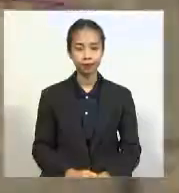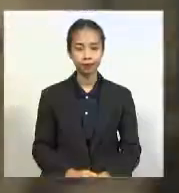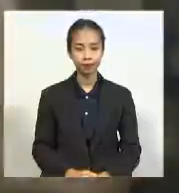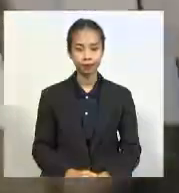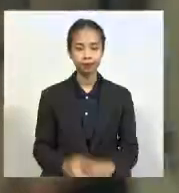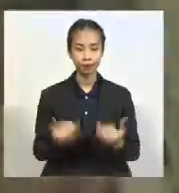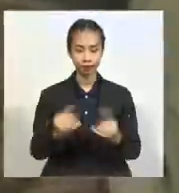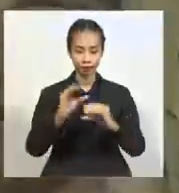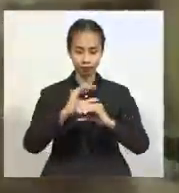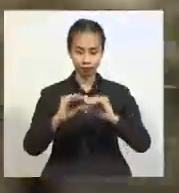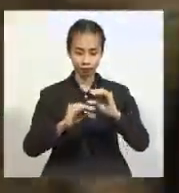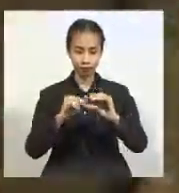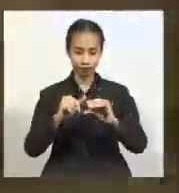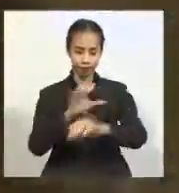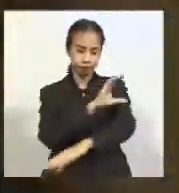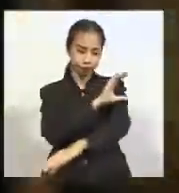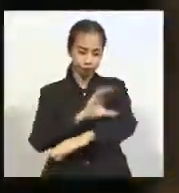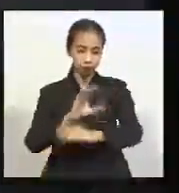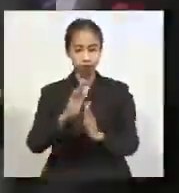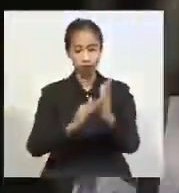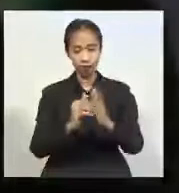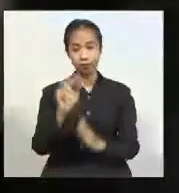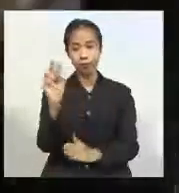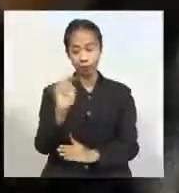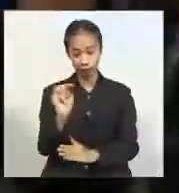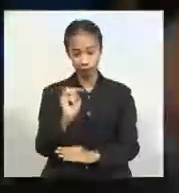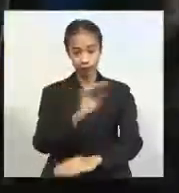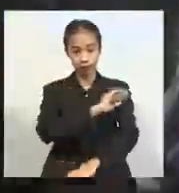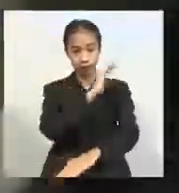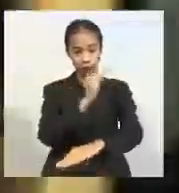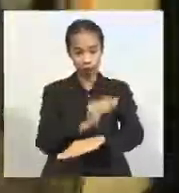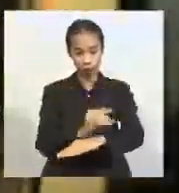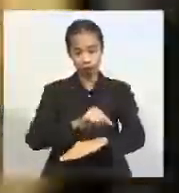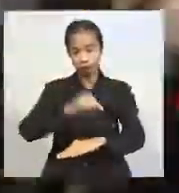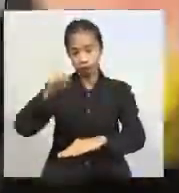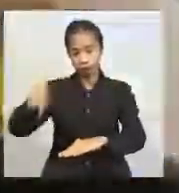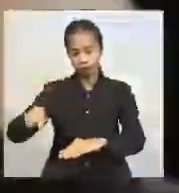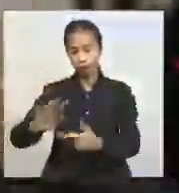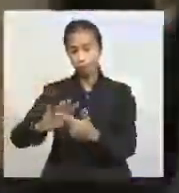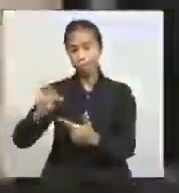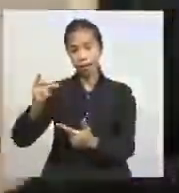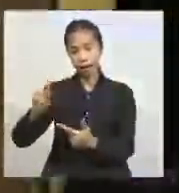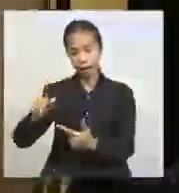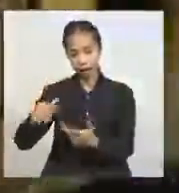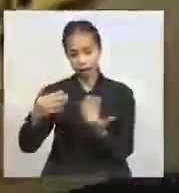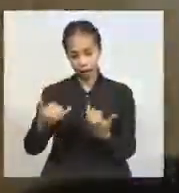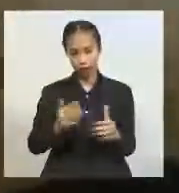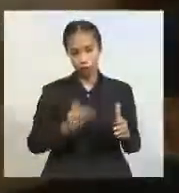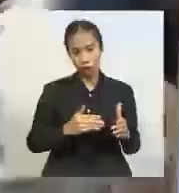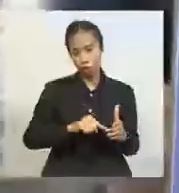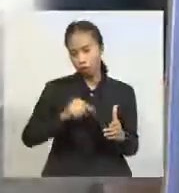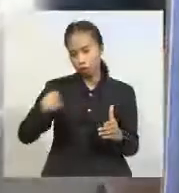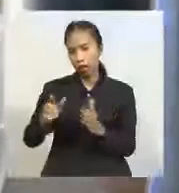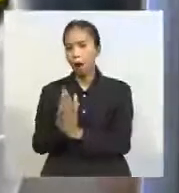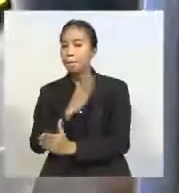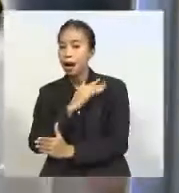สำหรับโครงการรถไฟฟ้าสายสีน้ำเงินส่วนต่อขยายช่วงหัวลำโพงบางแคและช่วงต่อปูนท่าพระนะครับถือว่าเป็นส่วนห